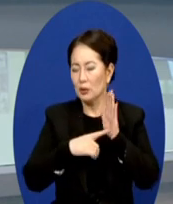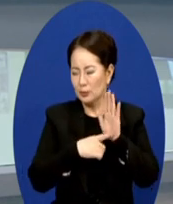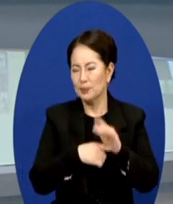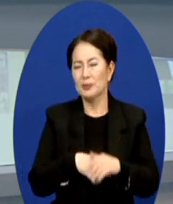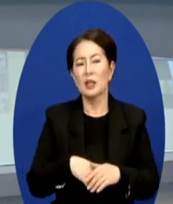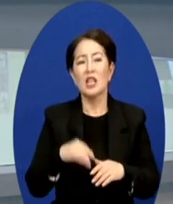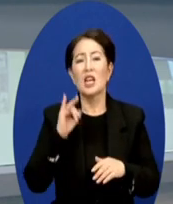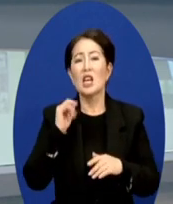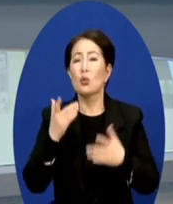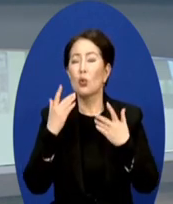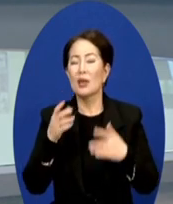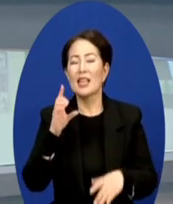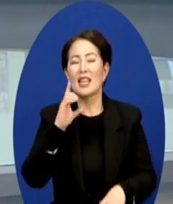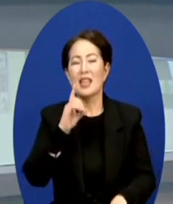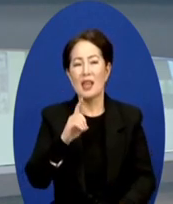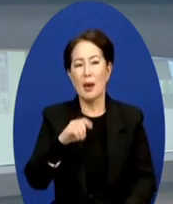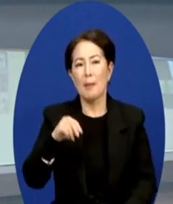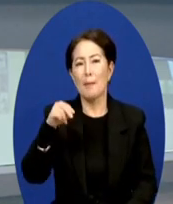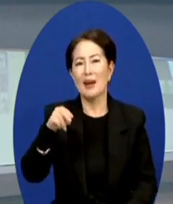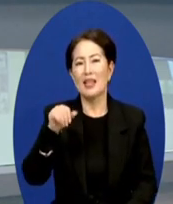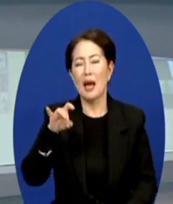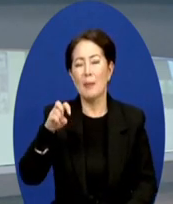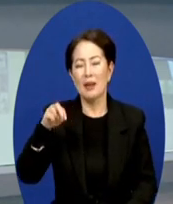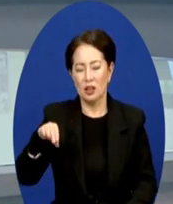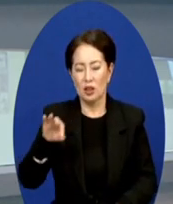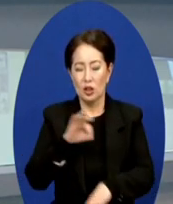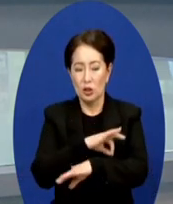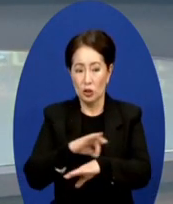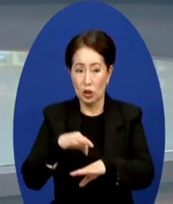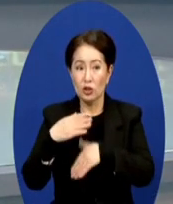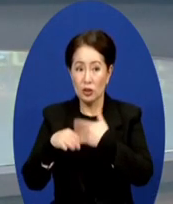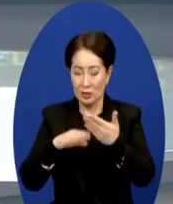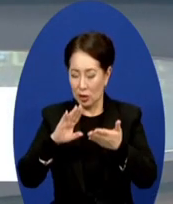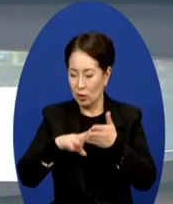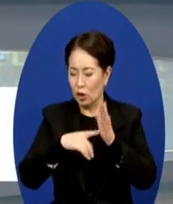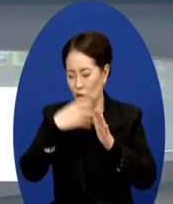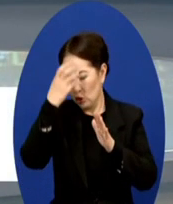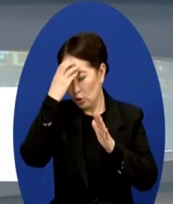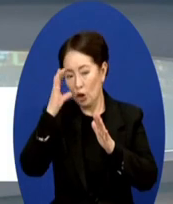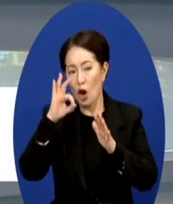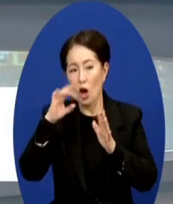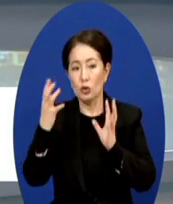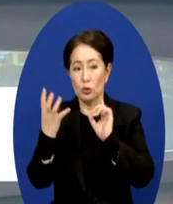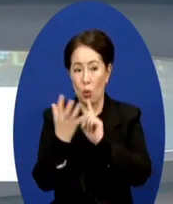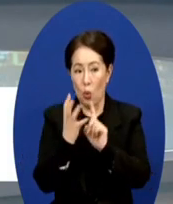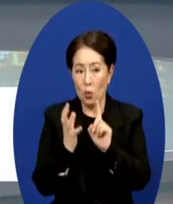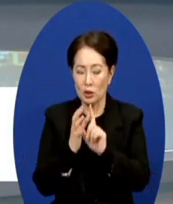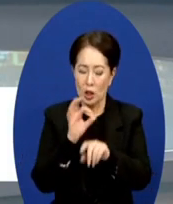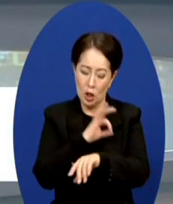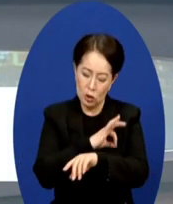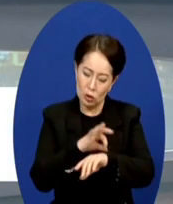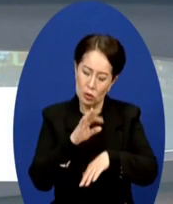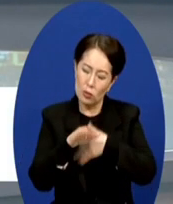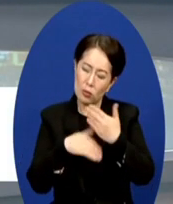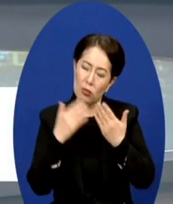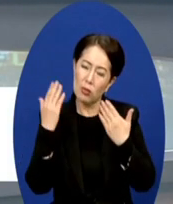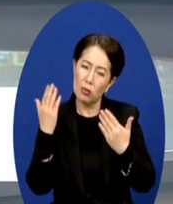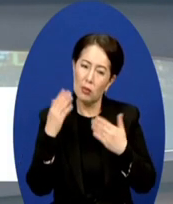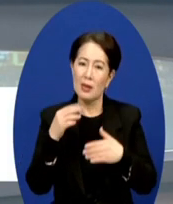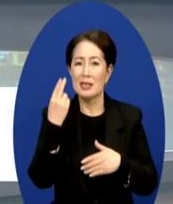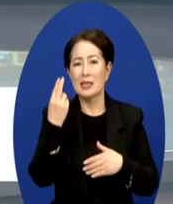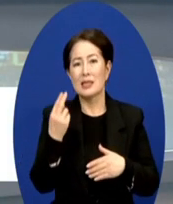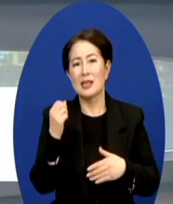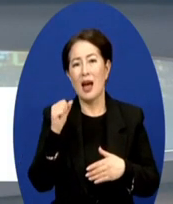Улсын хурал Ди парламент төслийг хэрэгжүүлж эхлээд байна. Төслийн талаар олон нийтэд танилцуулах уулзалт өнөөдөр төрийн ордонд боллоо. Тухайн төслийг хэрэгжүүлснээр цахим